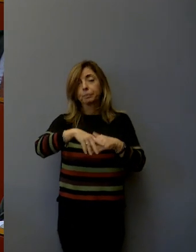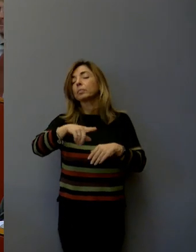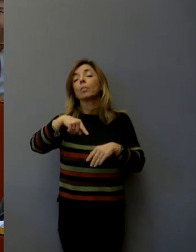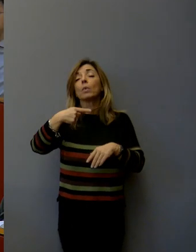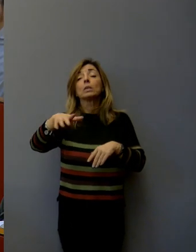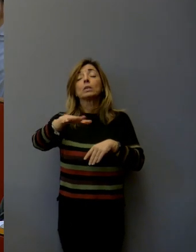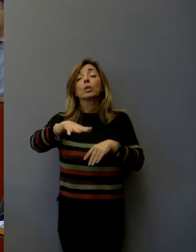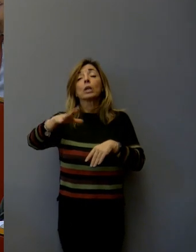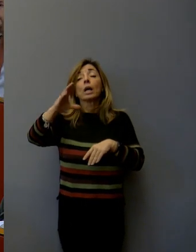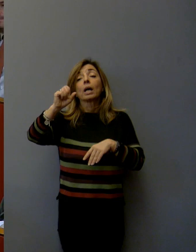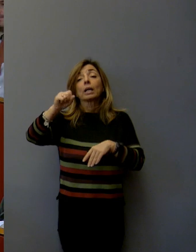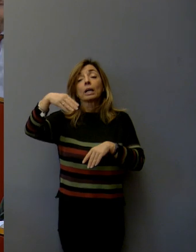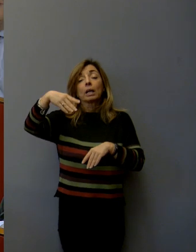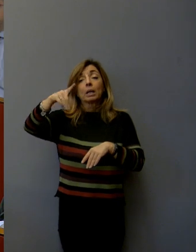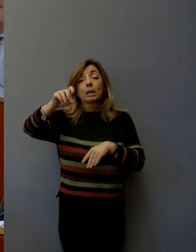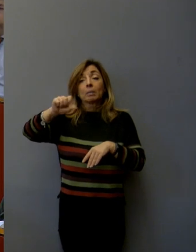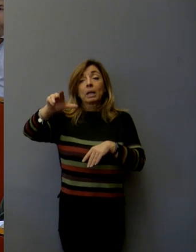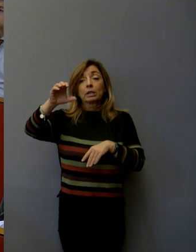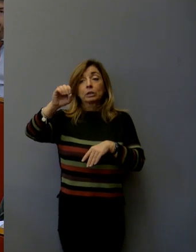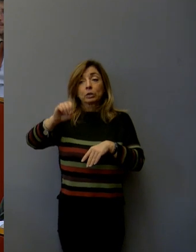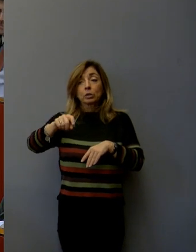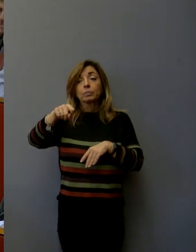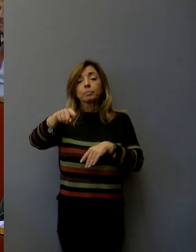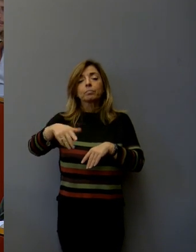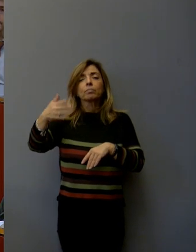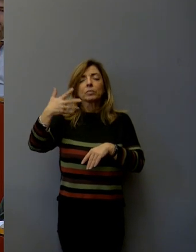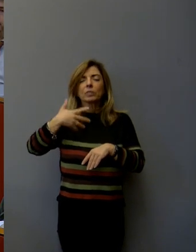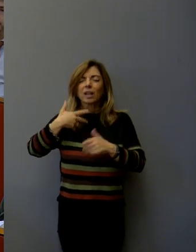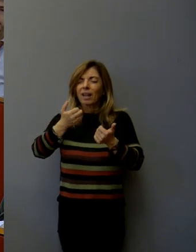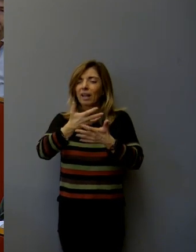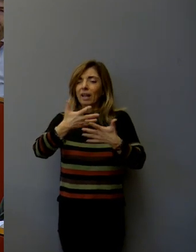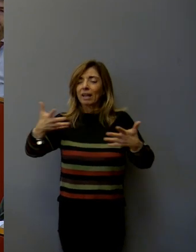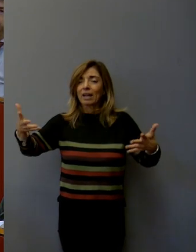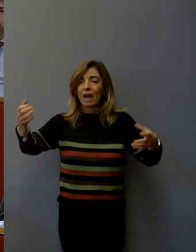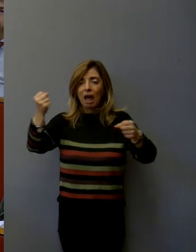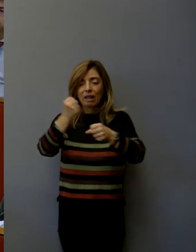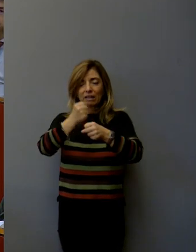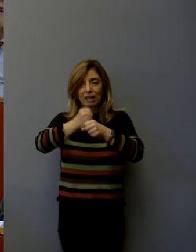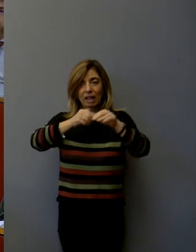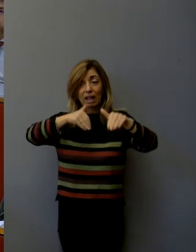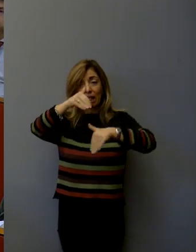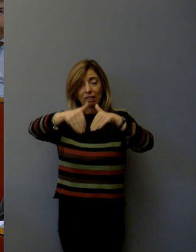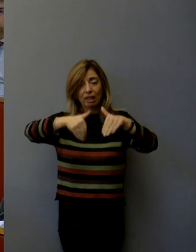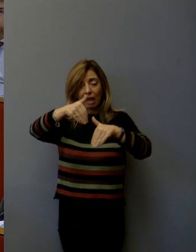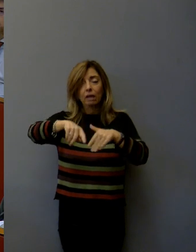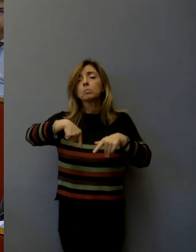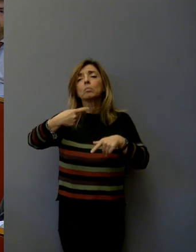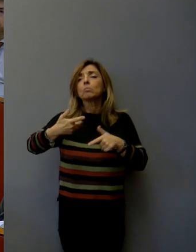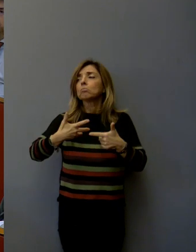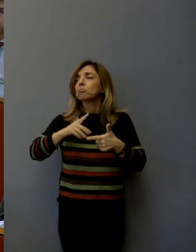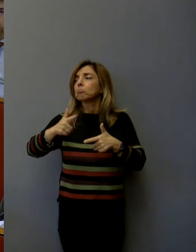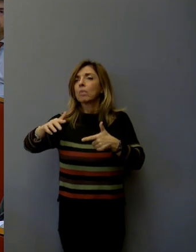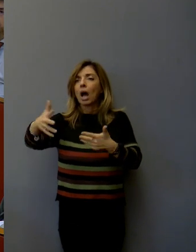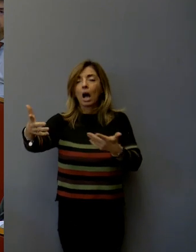semplicemente la sede di grandissimi cantieri e poi non c'è nulla allora